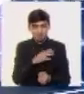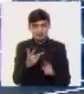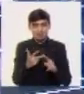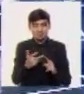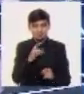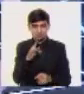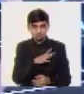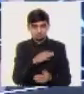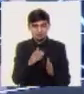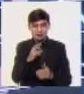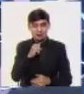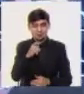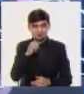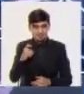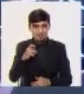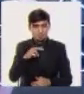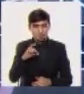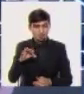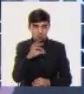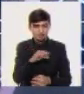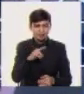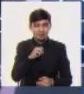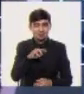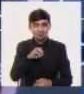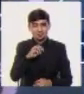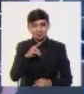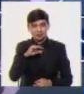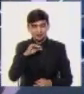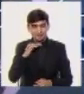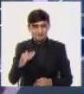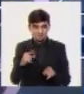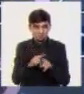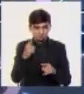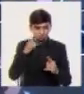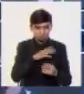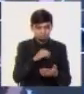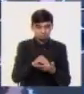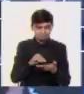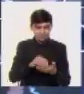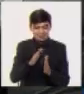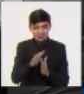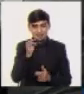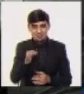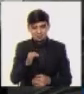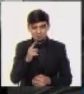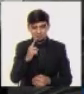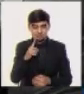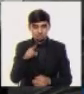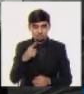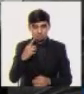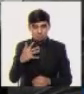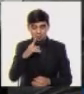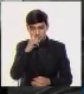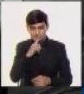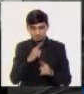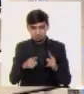байқау қазақ прозасының кенжелік болған детектив жанрын кеңінен таныту мақсатында ұйымдастырылып отыр. Бір жарым ай уақытта 108